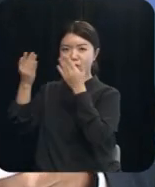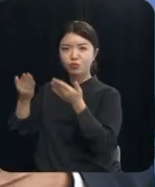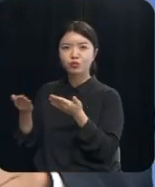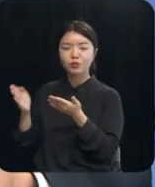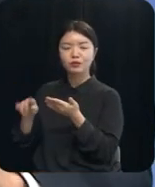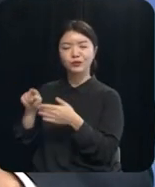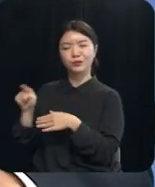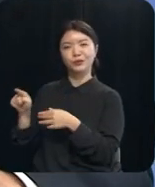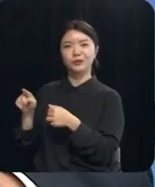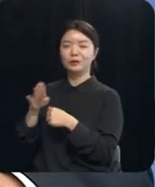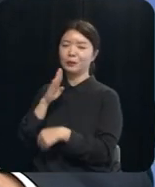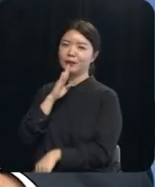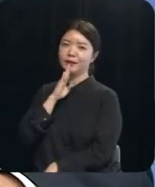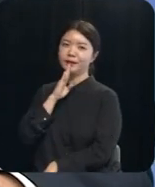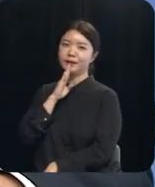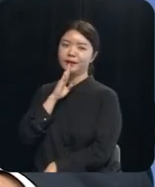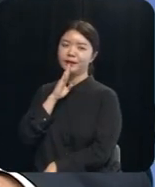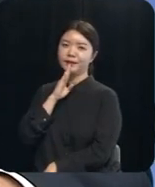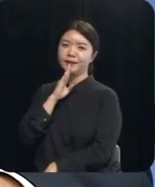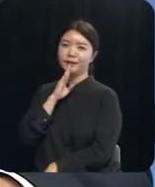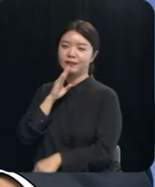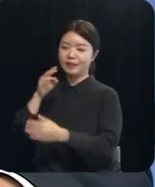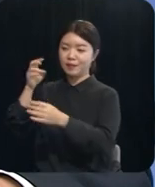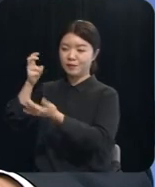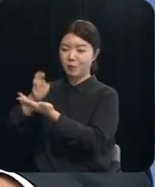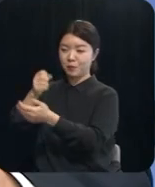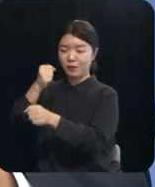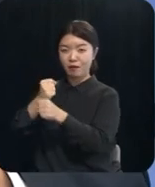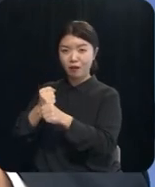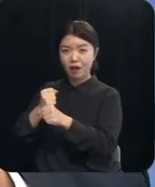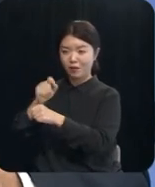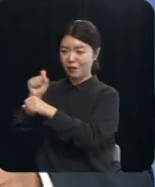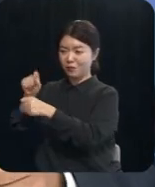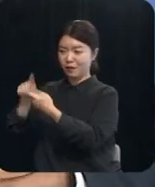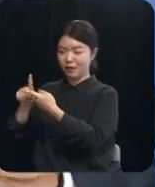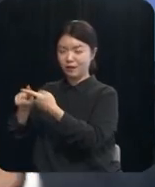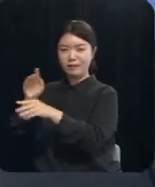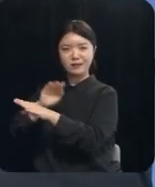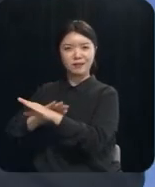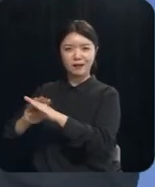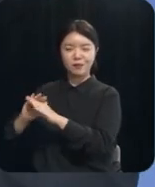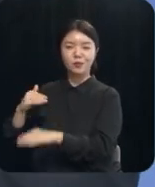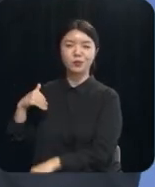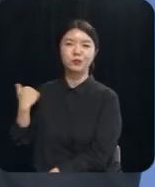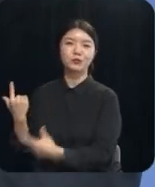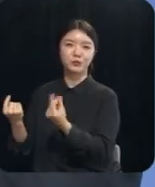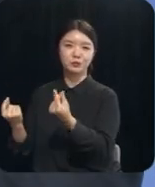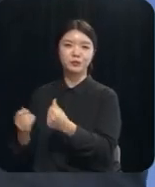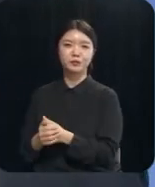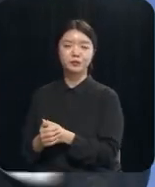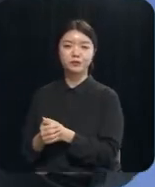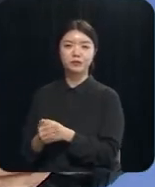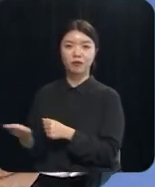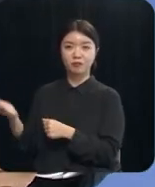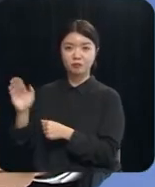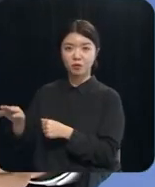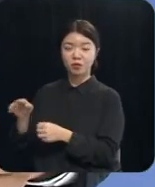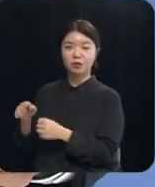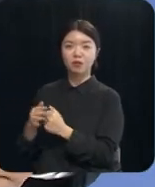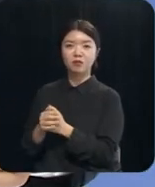정말 이런 입법이라든가 행정에 대해서 제대로 알고 있지 못한 것 같아요. 그래도 어떻든